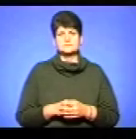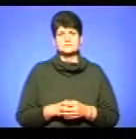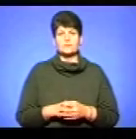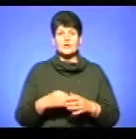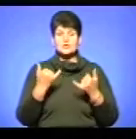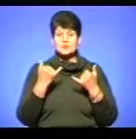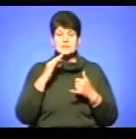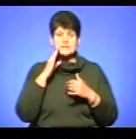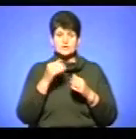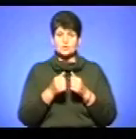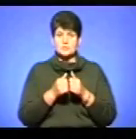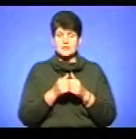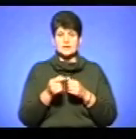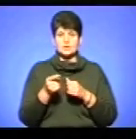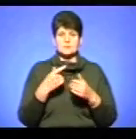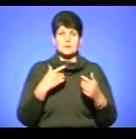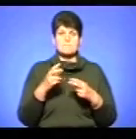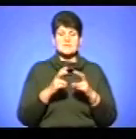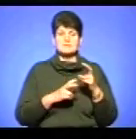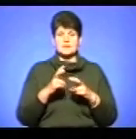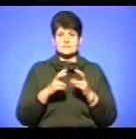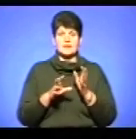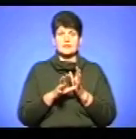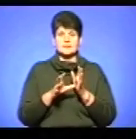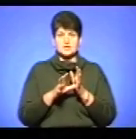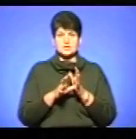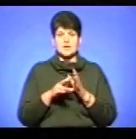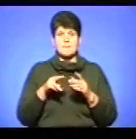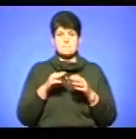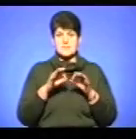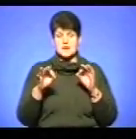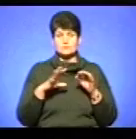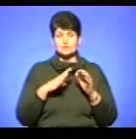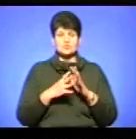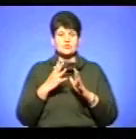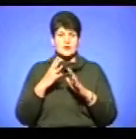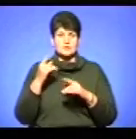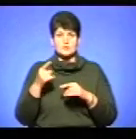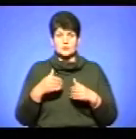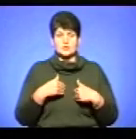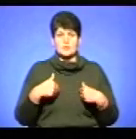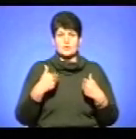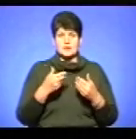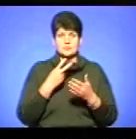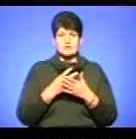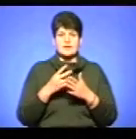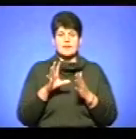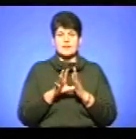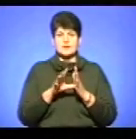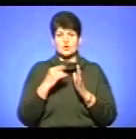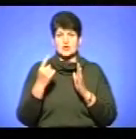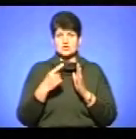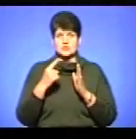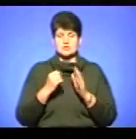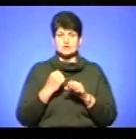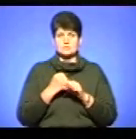Сьогодні зранку біля тернопільського підприємства електричних мереж утворилась черга. Тернополяни хотіли подати показники електролічильників,